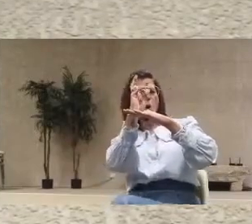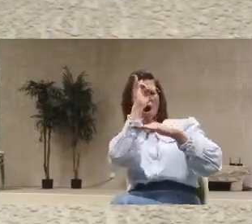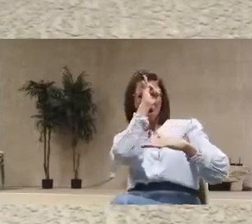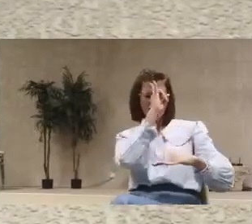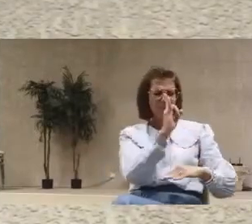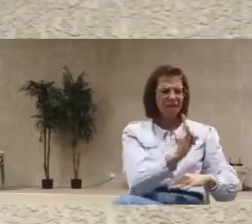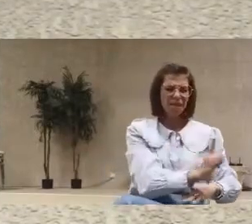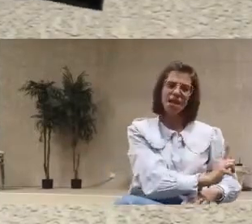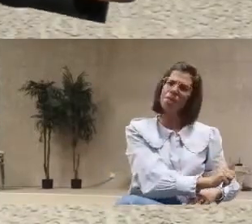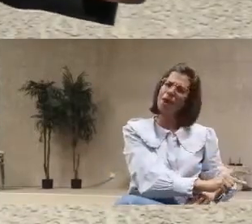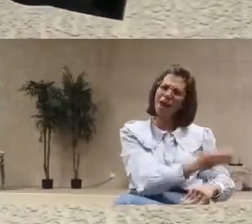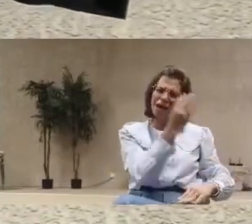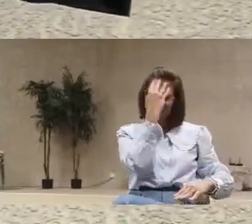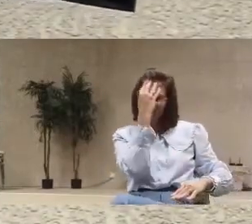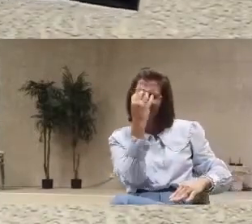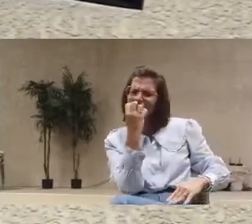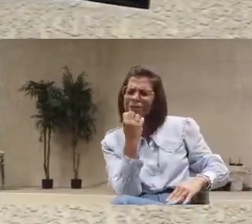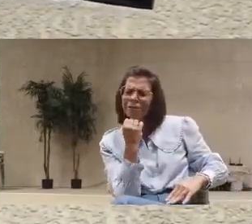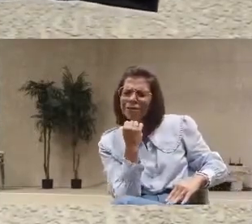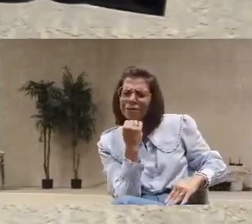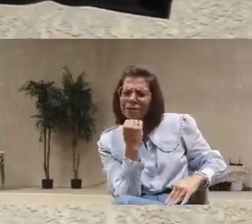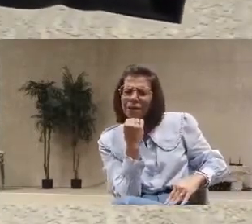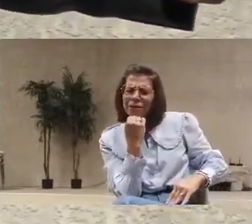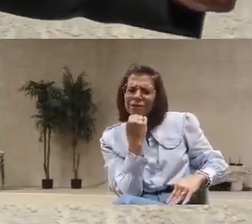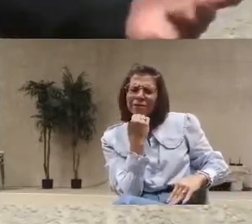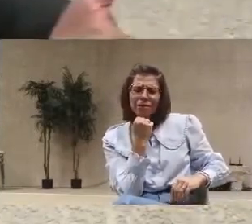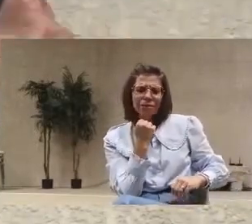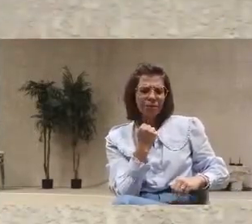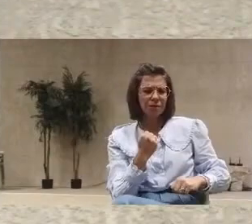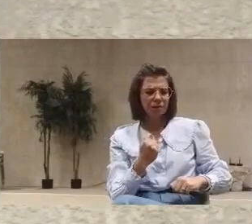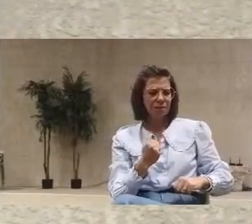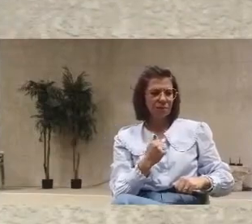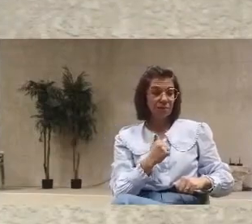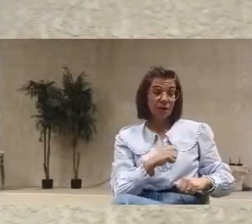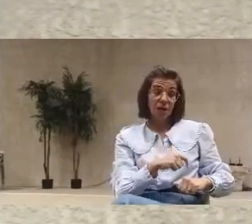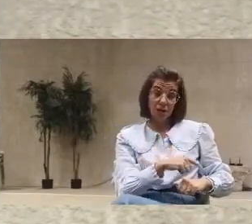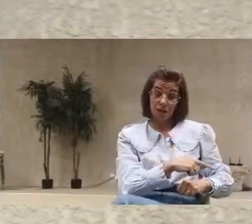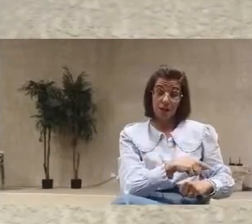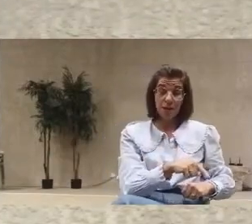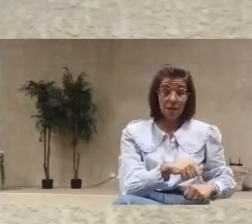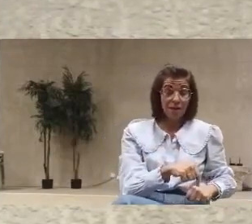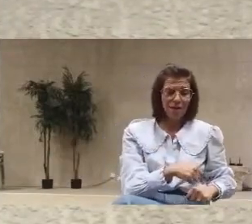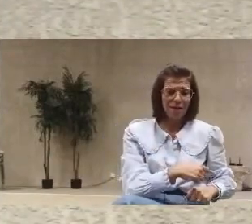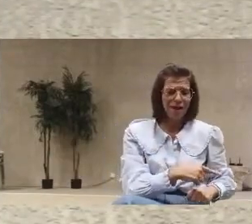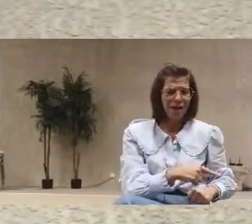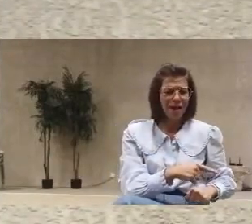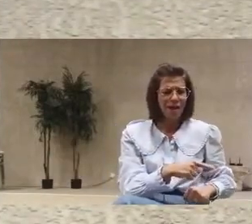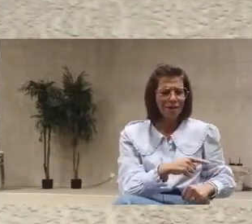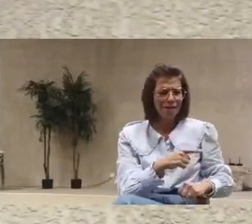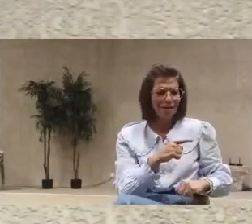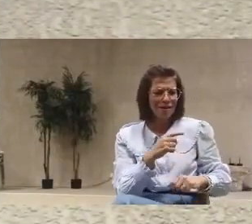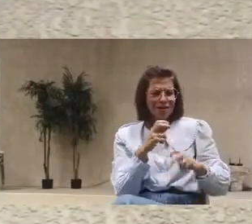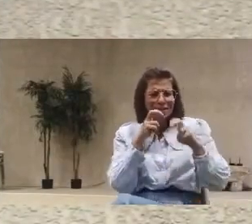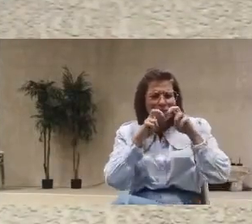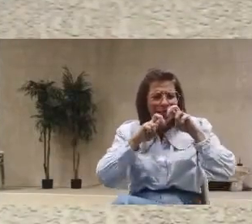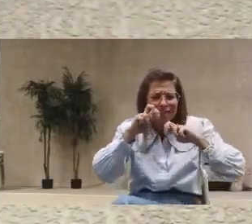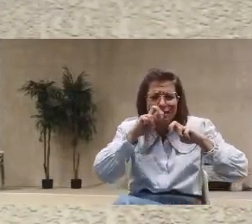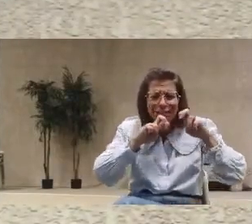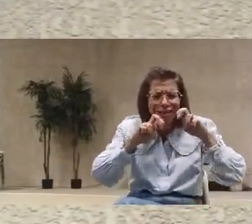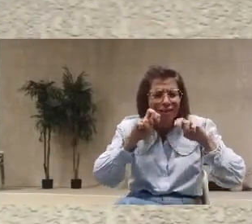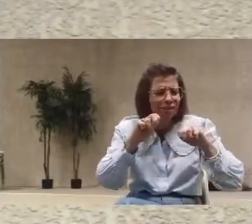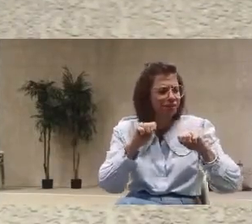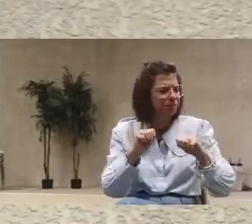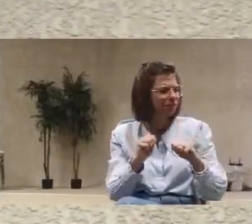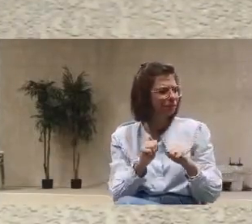toute la tentative des hommes à essayer d'être heureux, de se réjouir. Et je pense qu